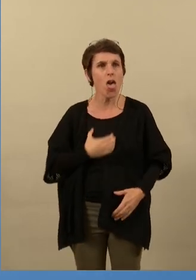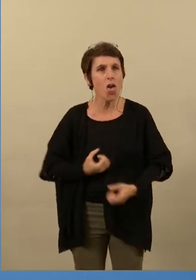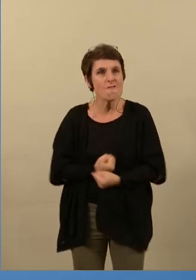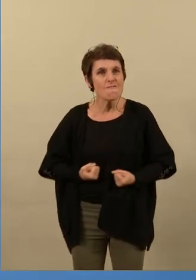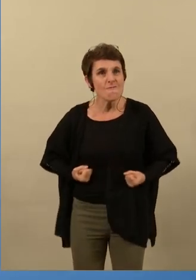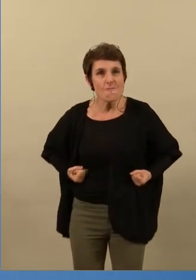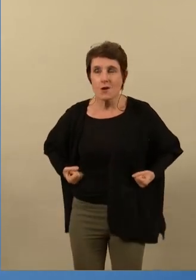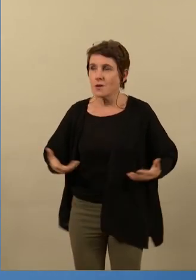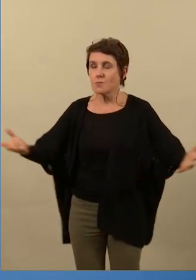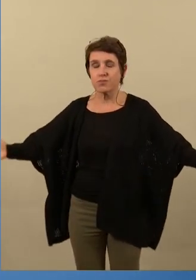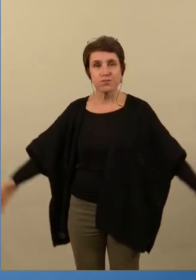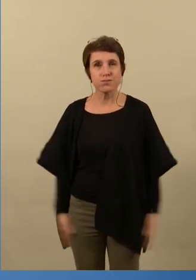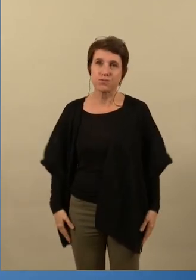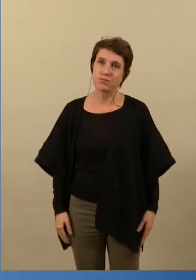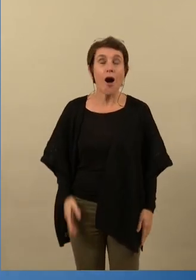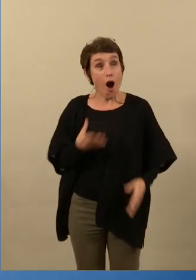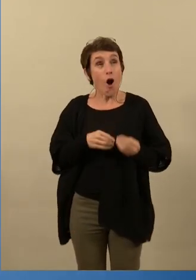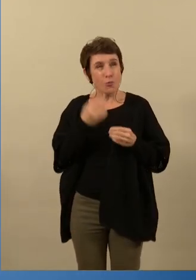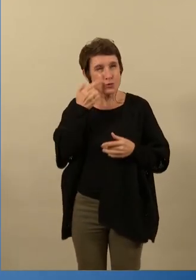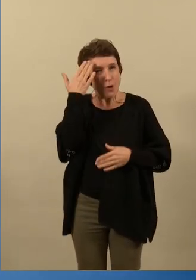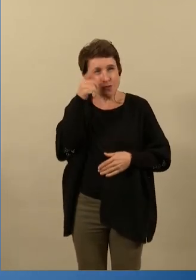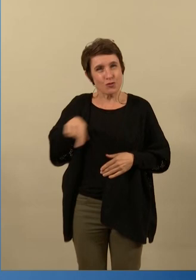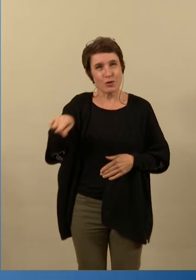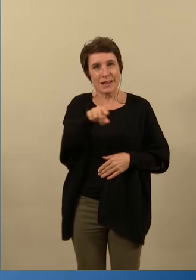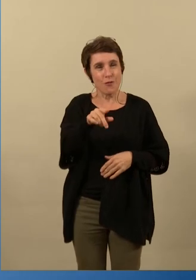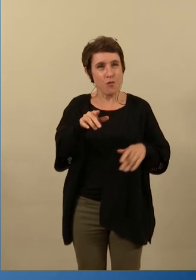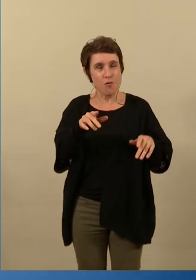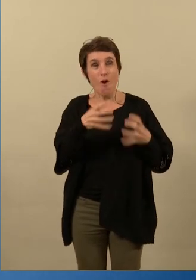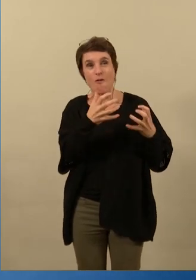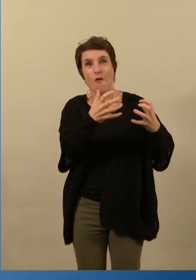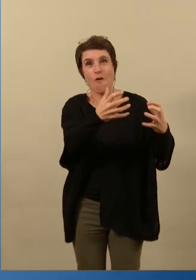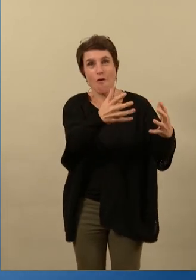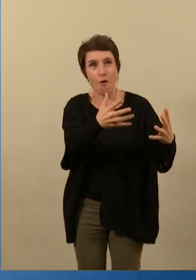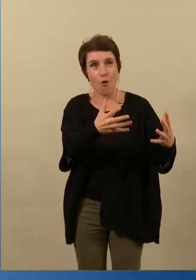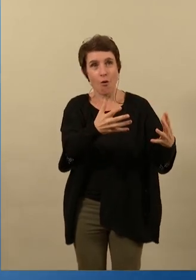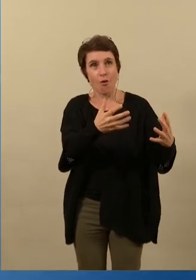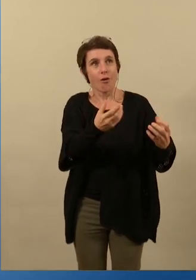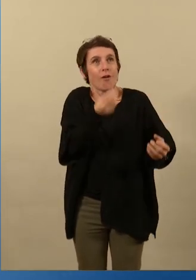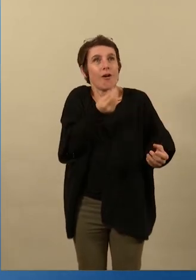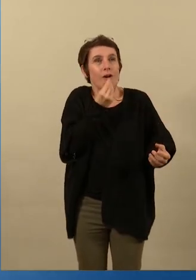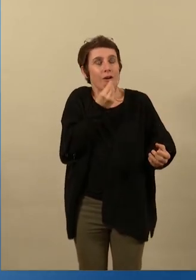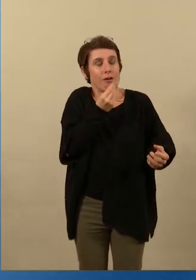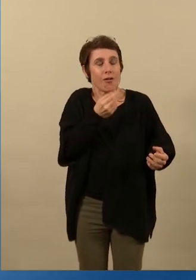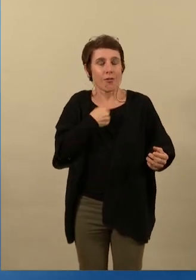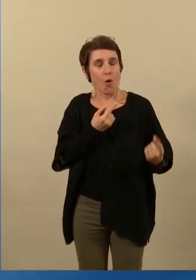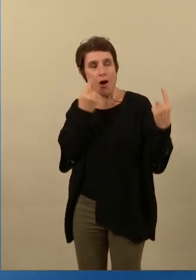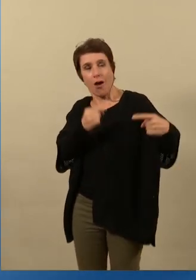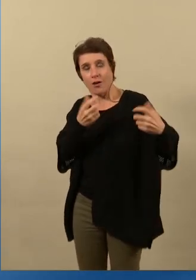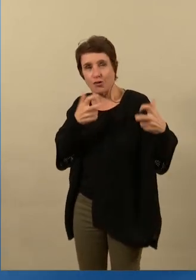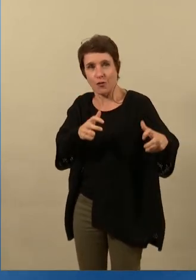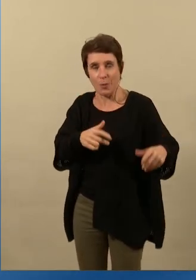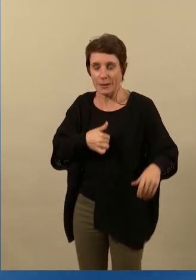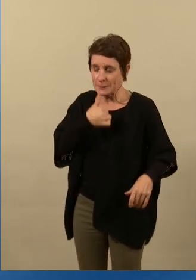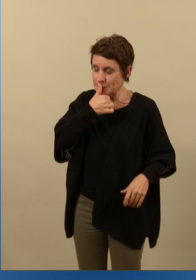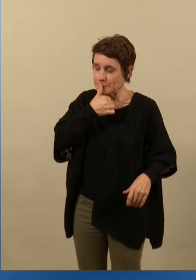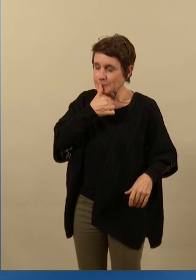là je constate surtout que je savais déjà que vous avez tous sur le dos j'allais pas me me fâcher avec vous tous et que je me dais bien